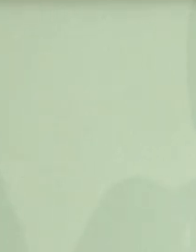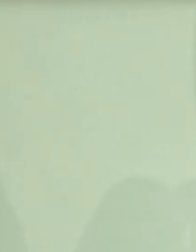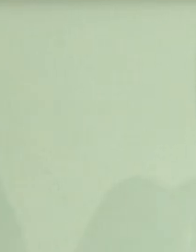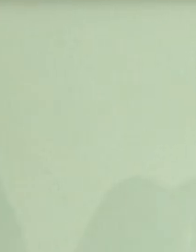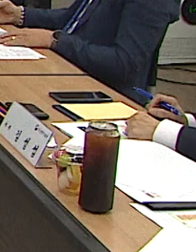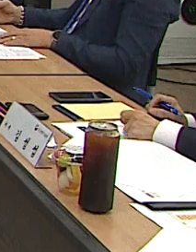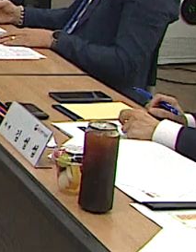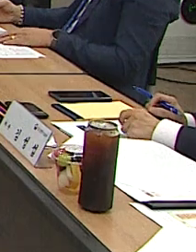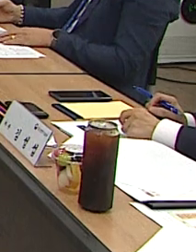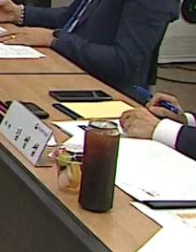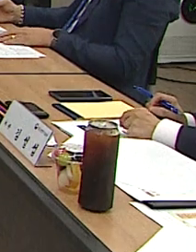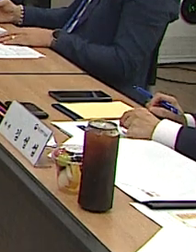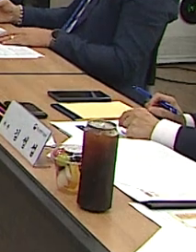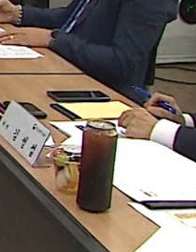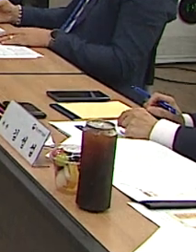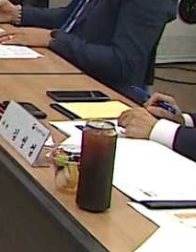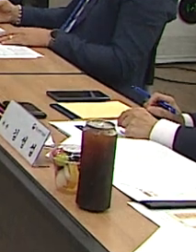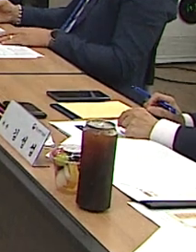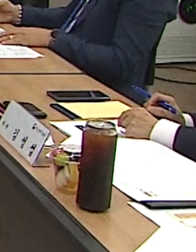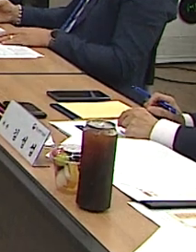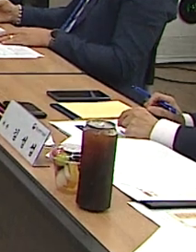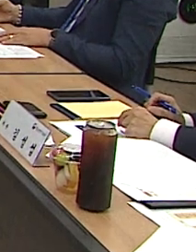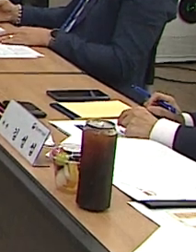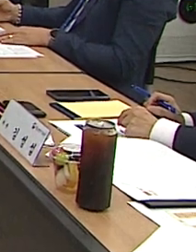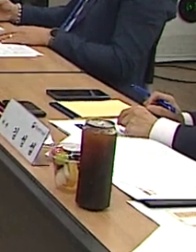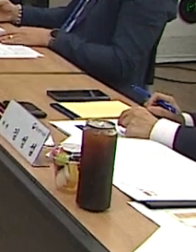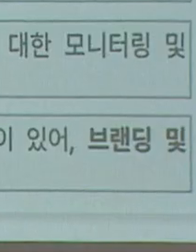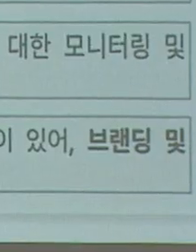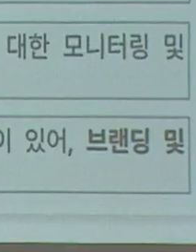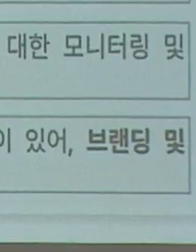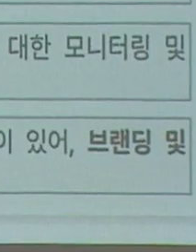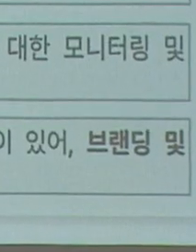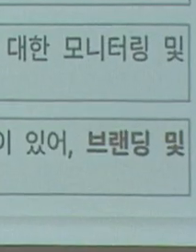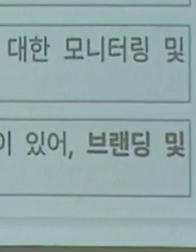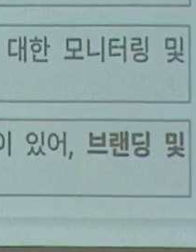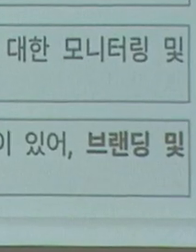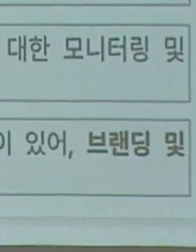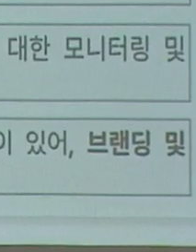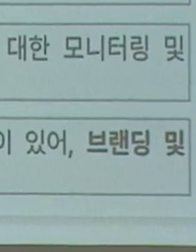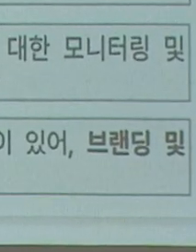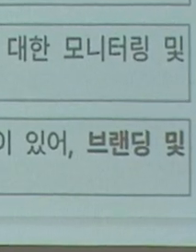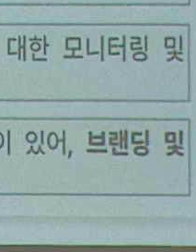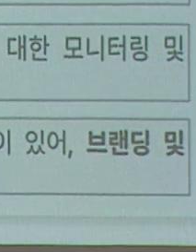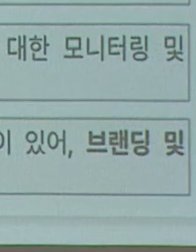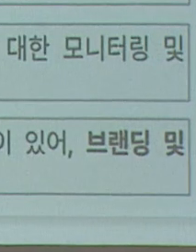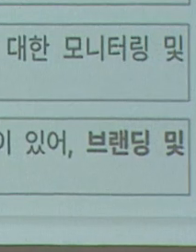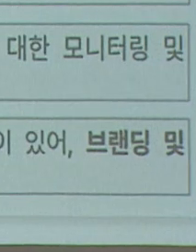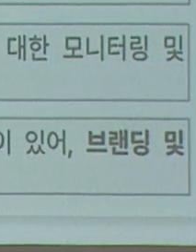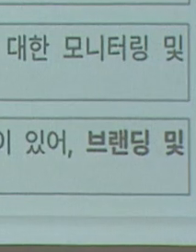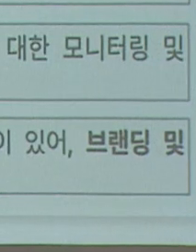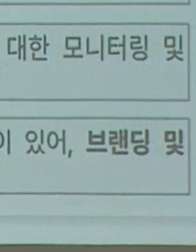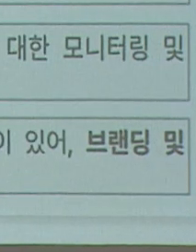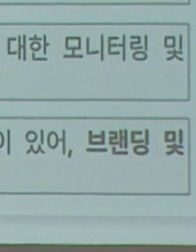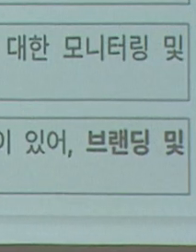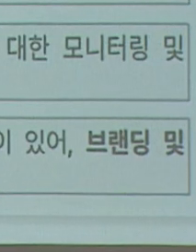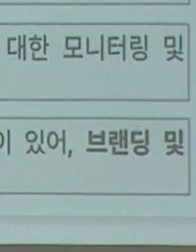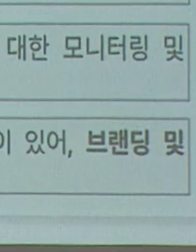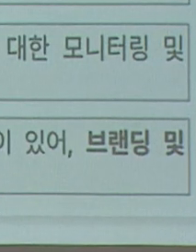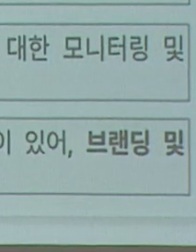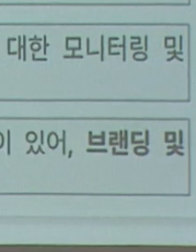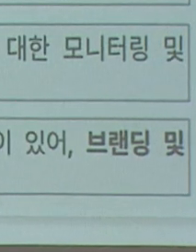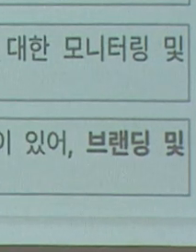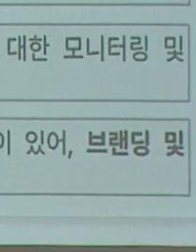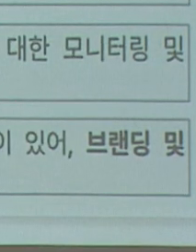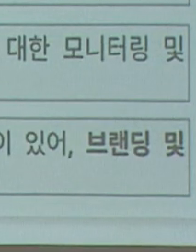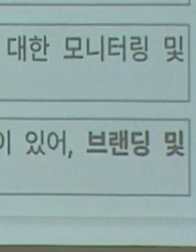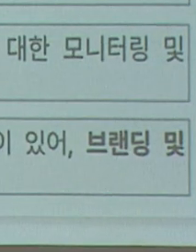촉진 5개년 기본 계획을 위한 주요 정책으로 현장에서는 안전망 강화, 법령 개정, 제도 개선, 인식 개선의